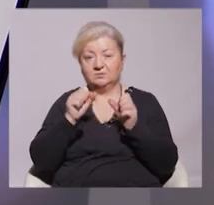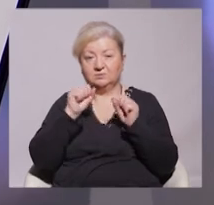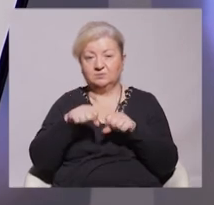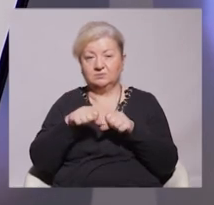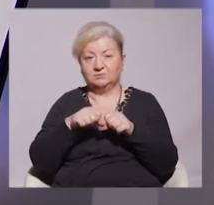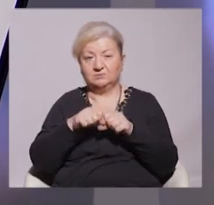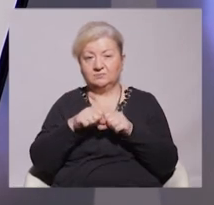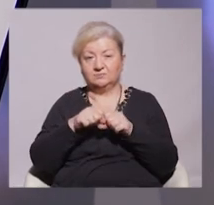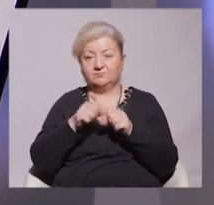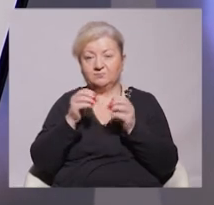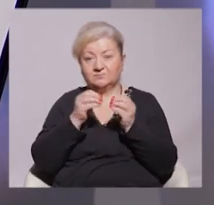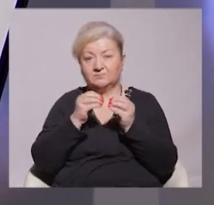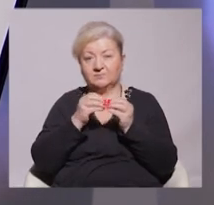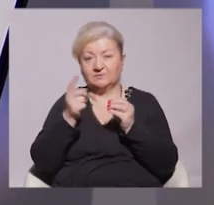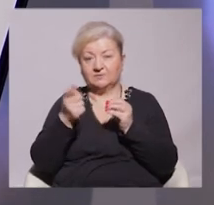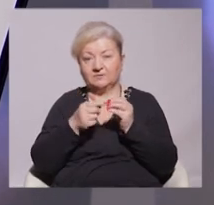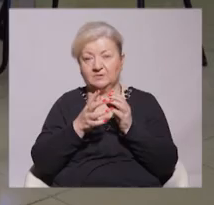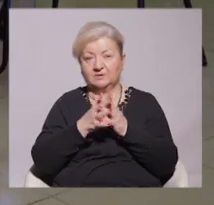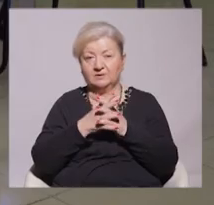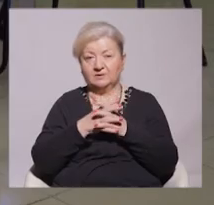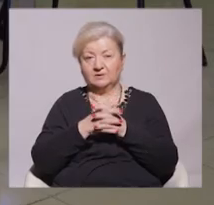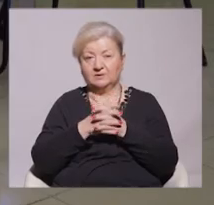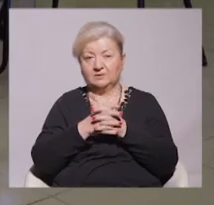ჩვენ შეგვიძლია აი ეს 10-იც